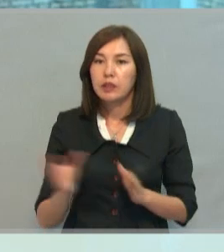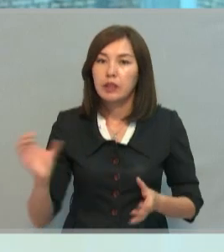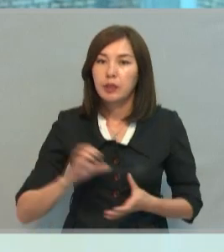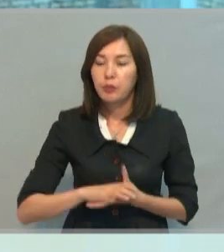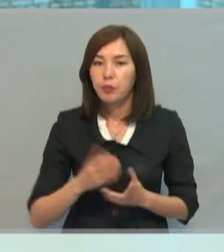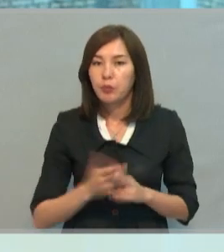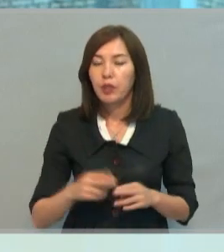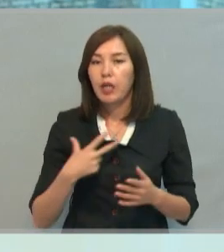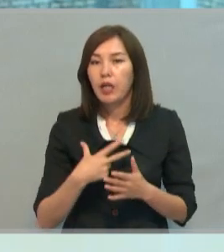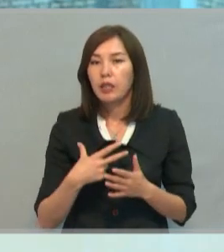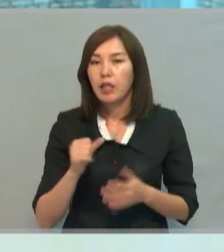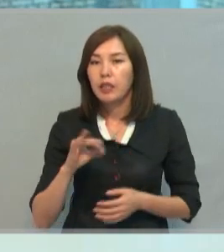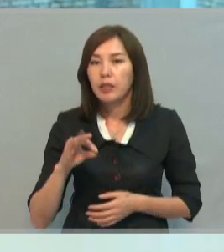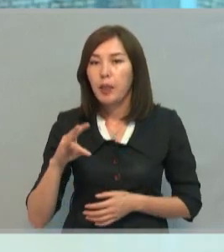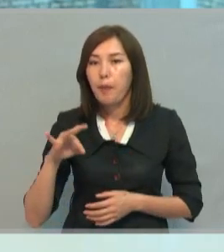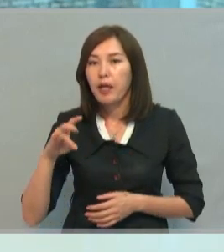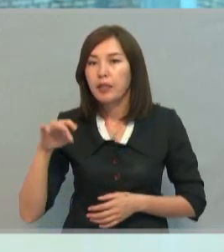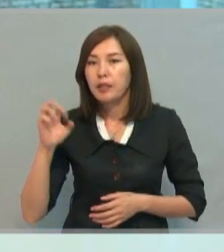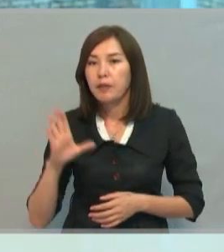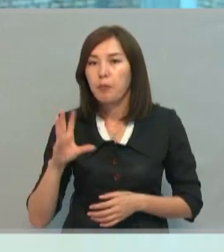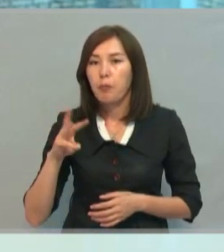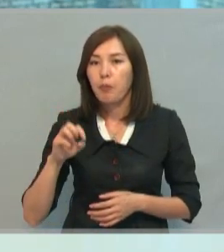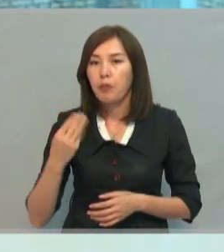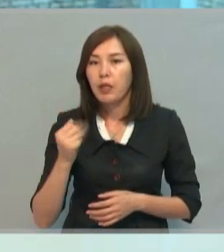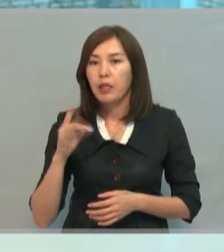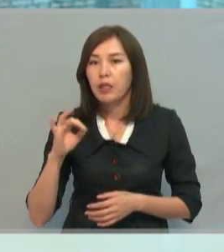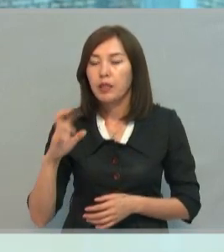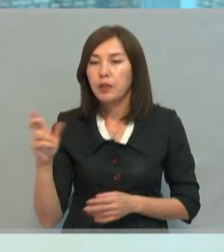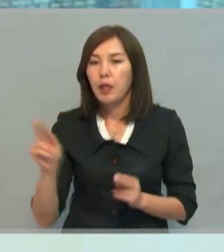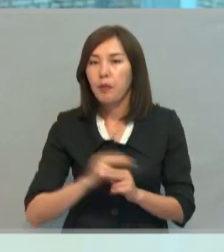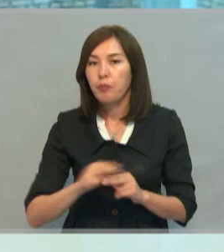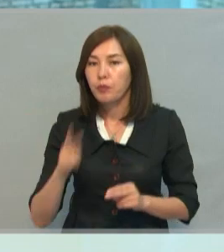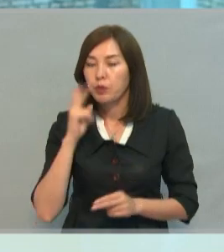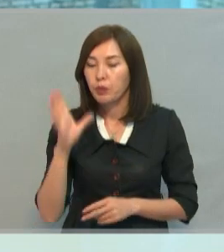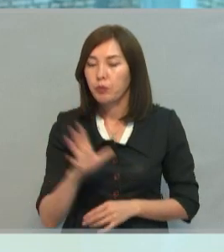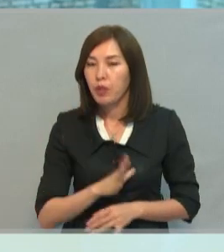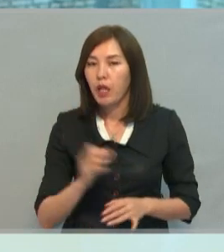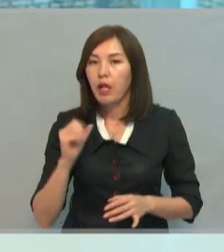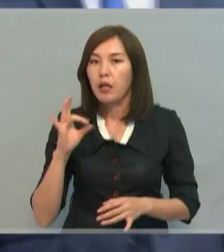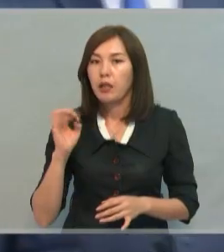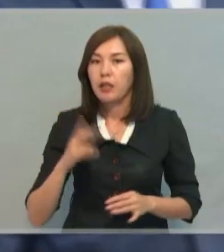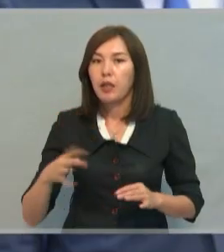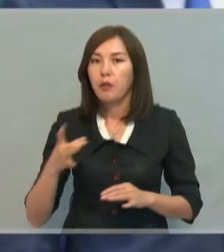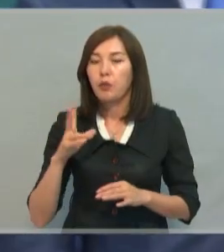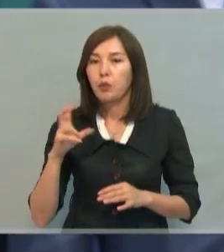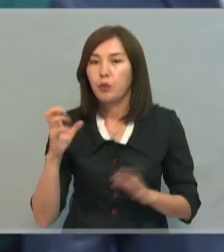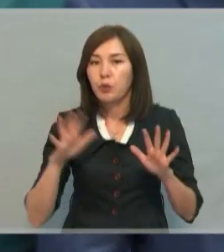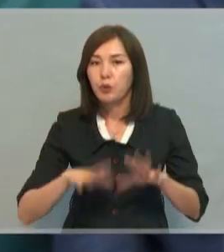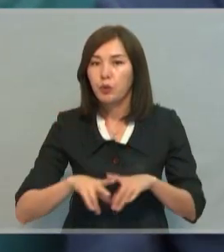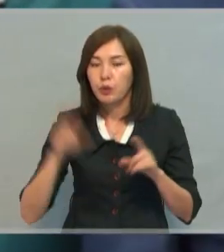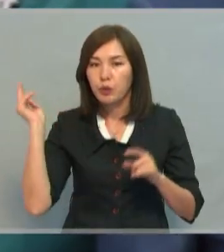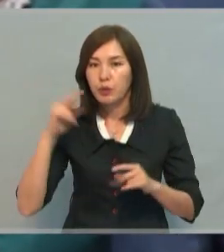танысты. Сатвалдиев Машрап көшелерінің қиылысындағы құрылыс барысын аралап көрді. Бүгінде Сайрам тұрғын алабында 300 орындық